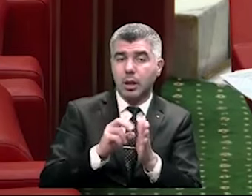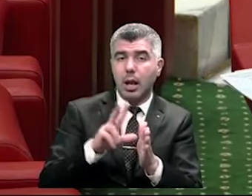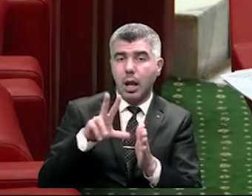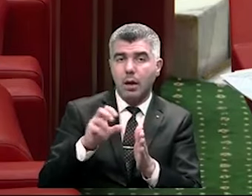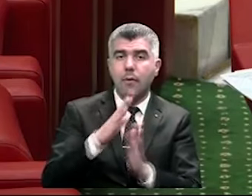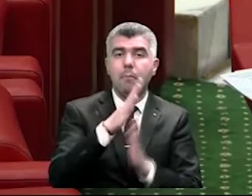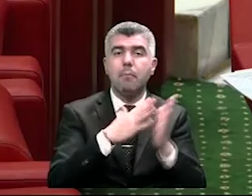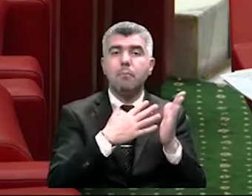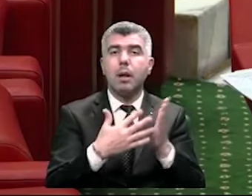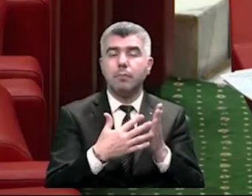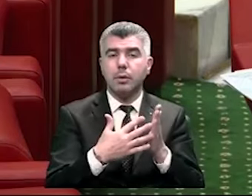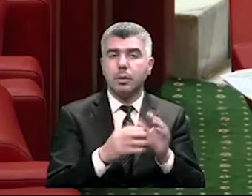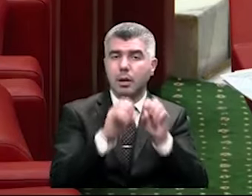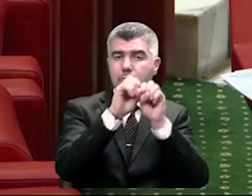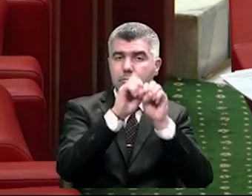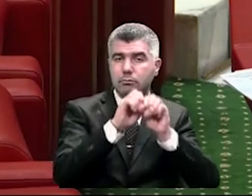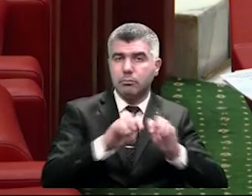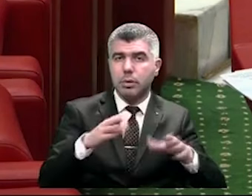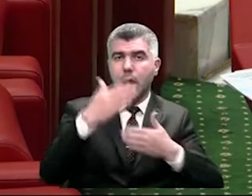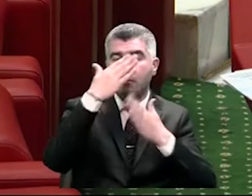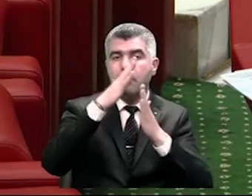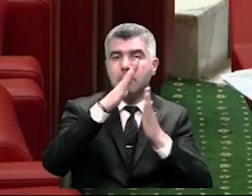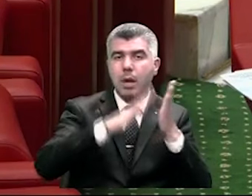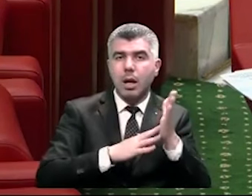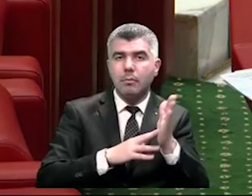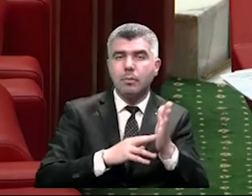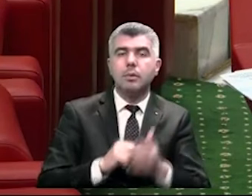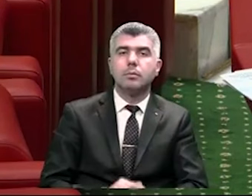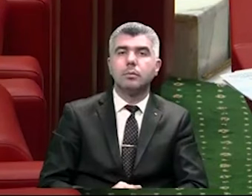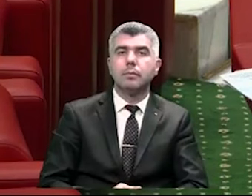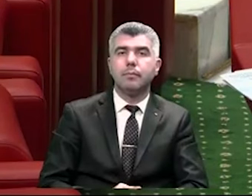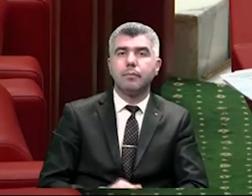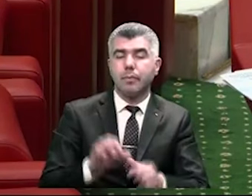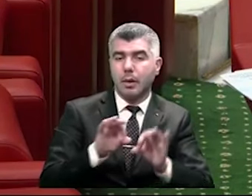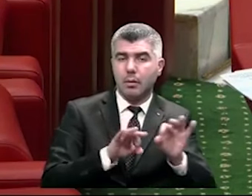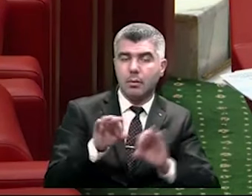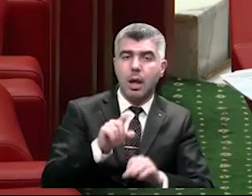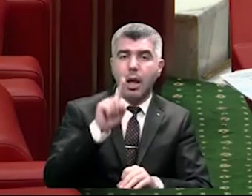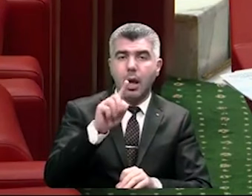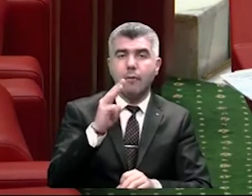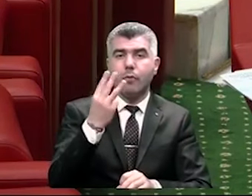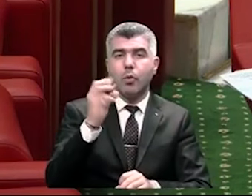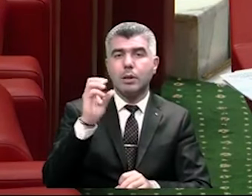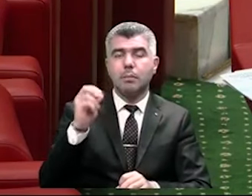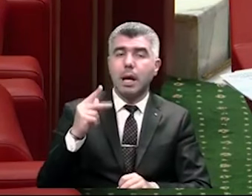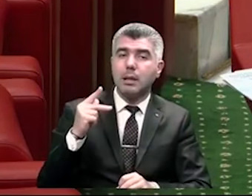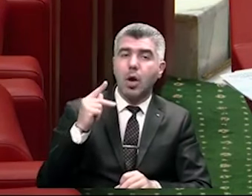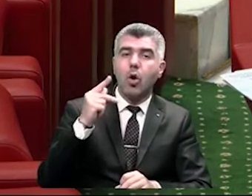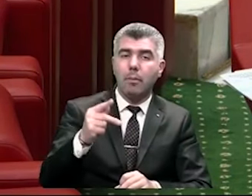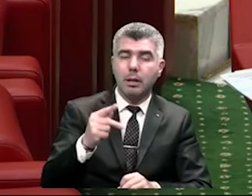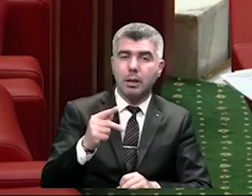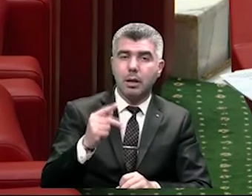المخطط طموح باش نغطيو المغرب كله بشبكه س كاكيه تشمل هذا المخطط 1300 كل من الخطوط السرعه